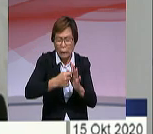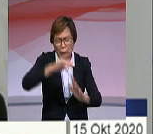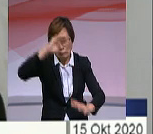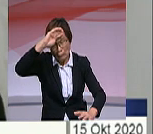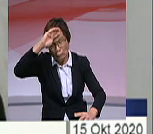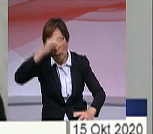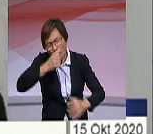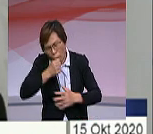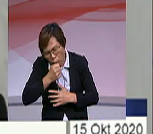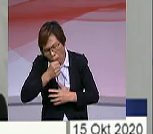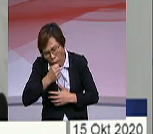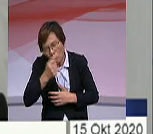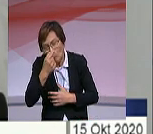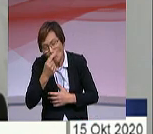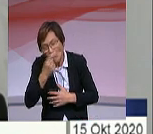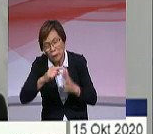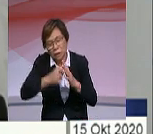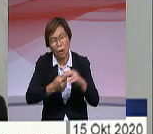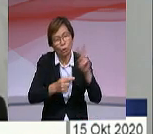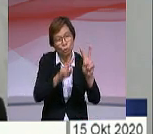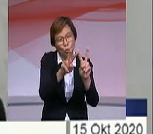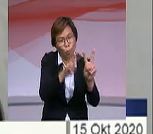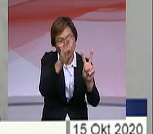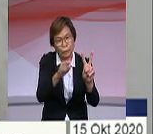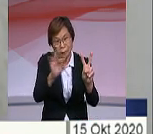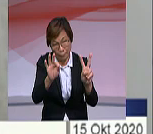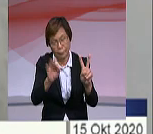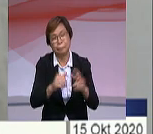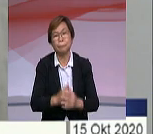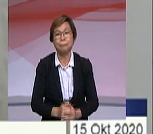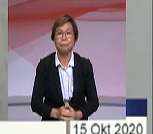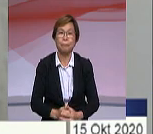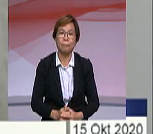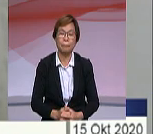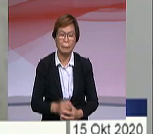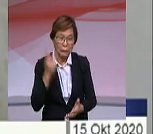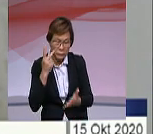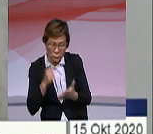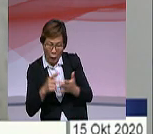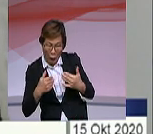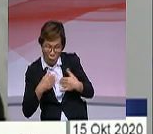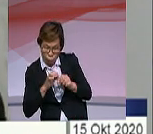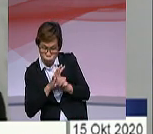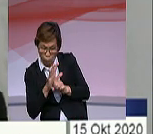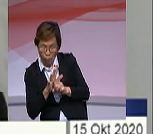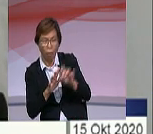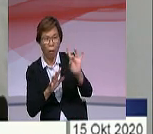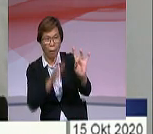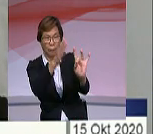demam, batuk dan sesema sejak 22 September 2020. Kes dikesan positif COVID-19